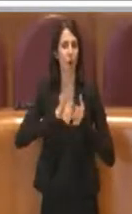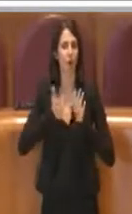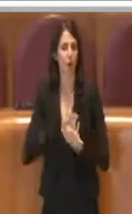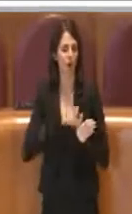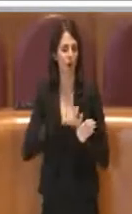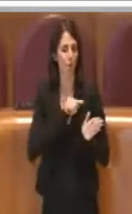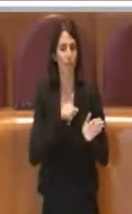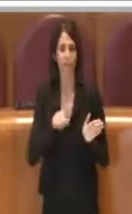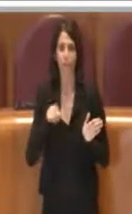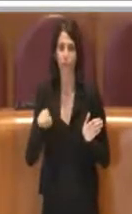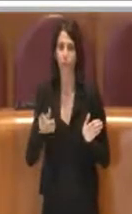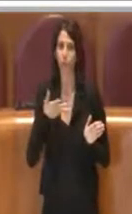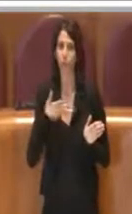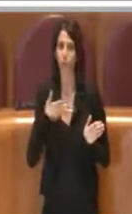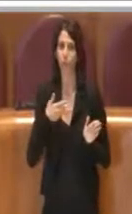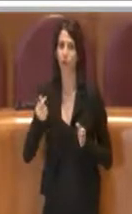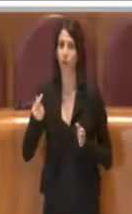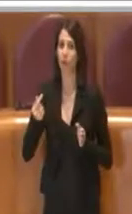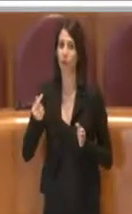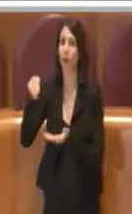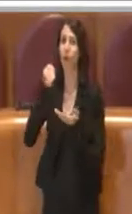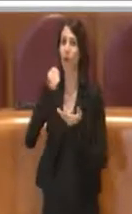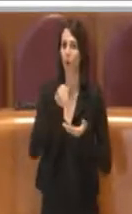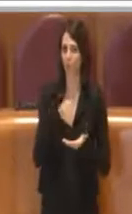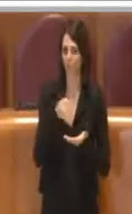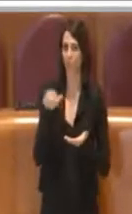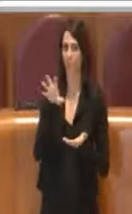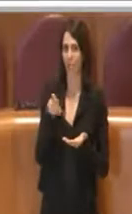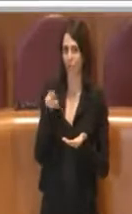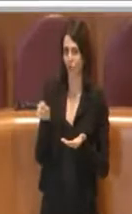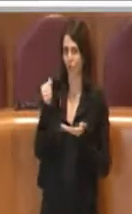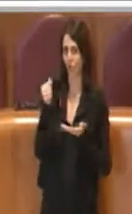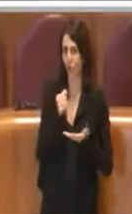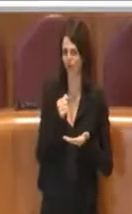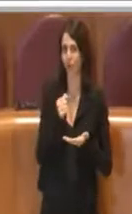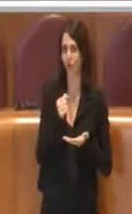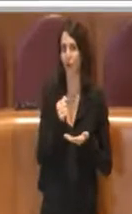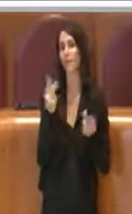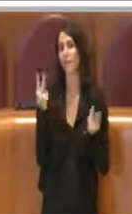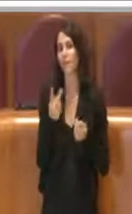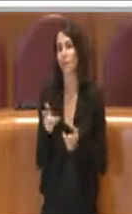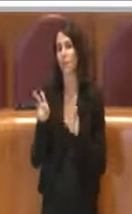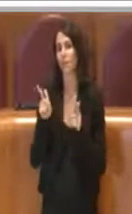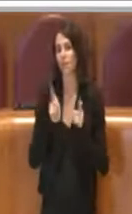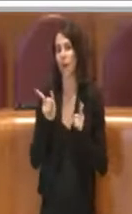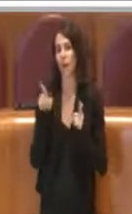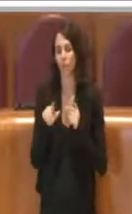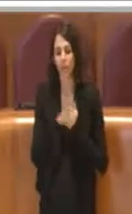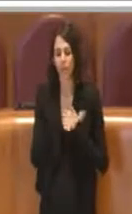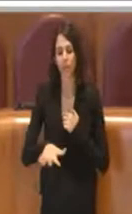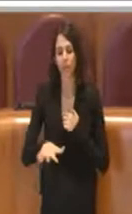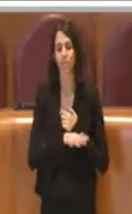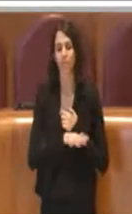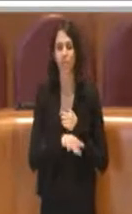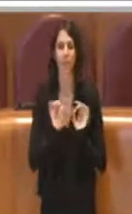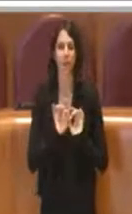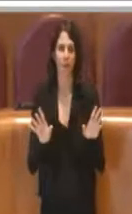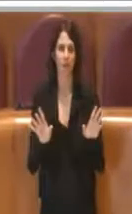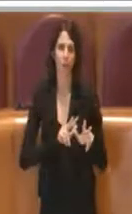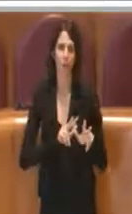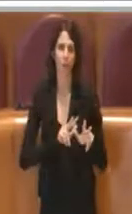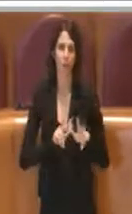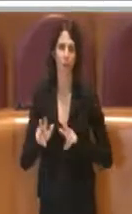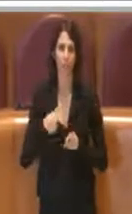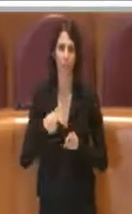su finanziamento regionale e con messa a disposizione dei terreni del comune di Roma. Quindi